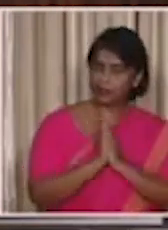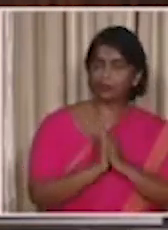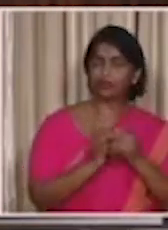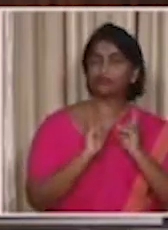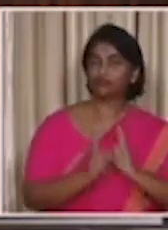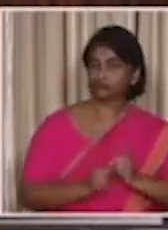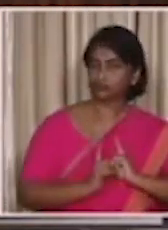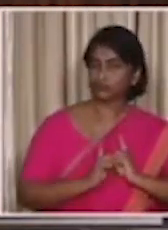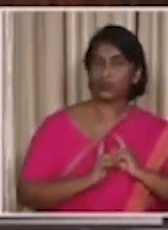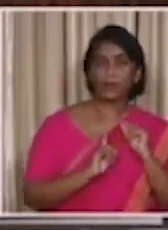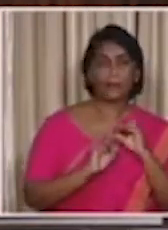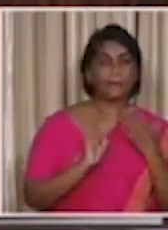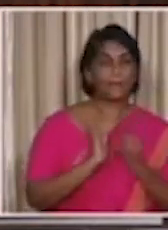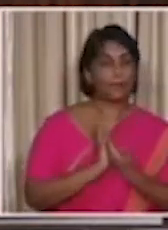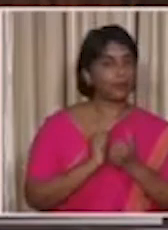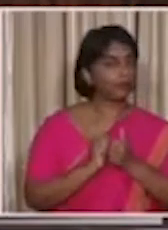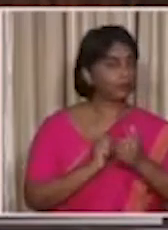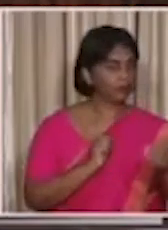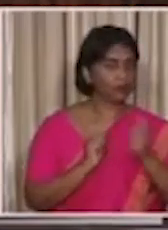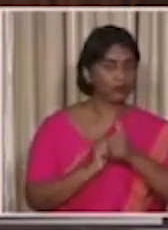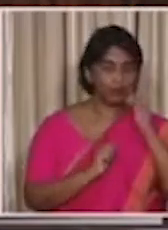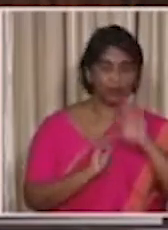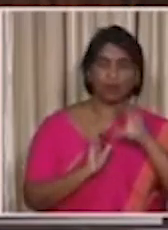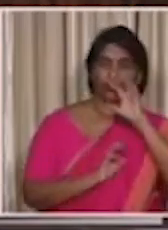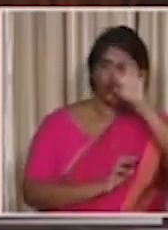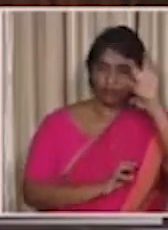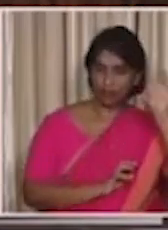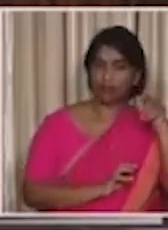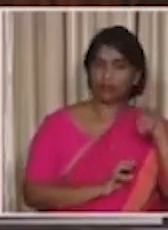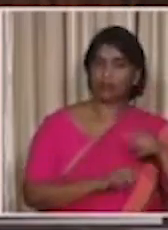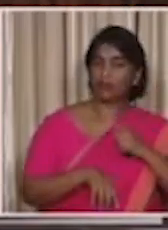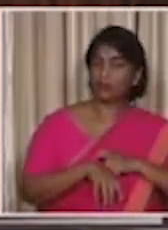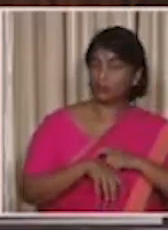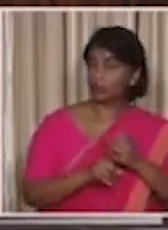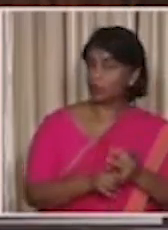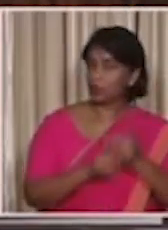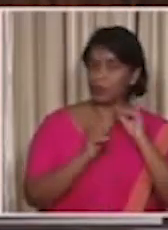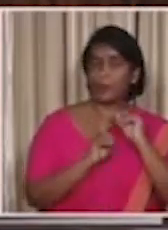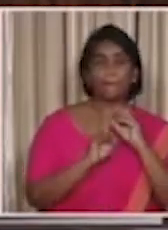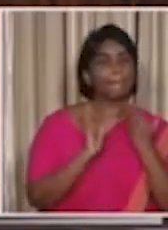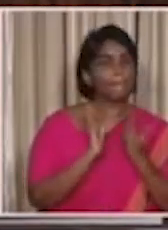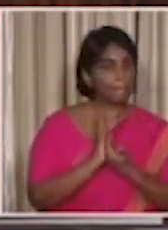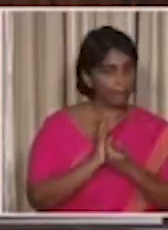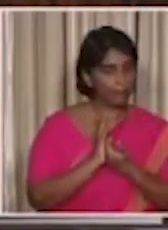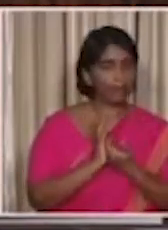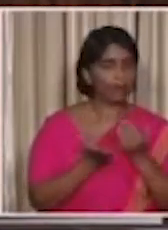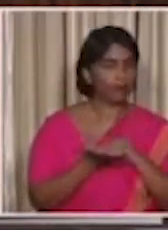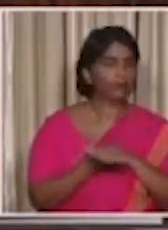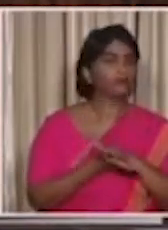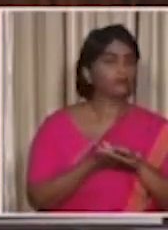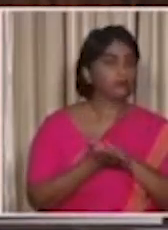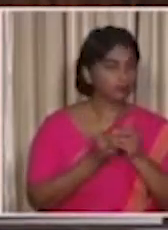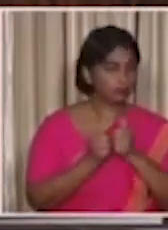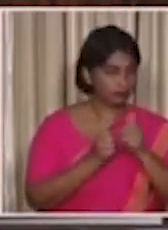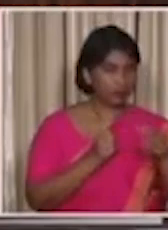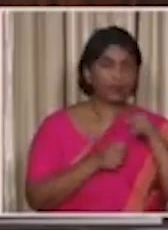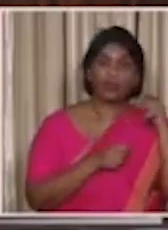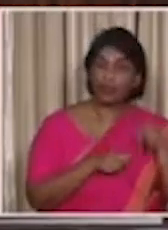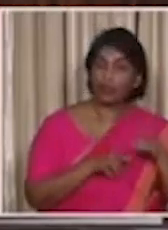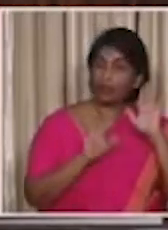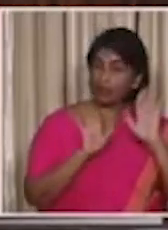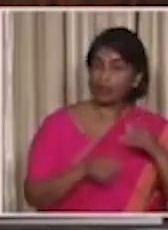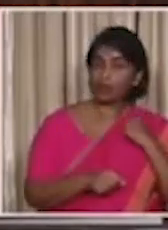ස්ථාවර ප්‍රතිපත්ති මාලාවක් ඔස්සේ ඉදිරියට ගිය රටවල් කාලානුරූපව ප්‍රතිපත්ති යවත්කාලීන කරනවා. ඒත්